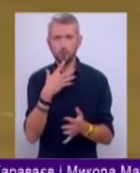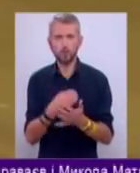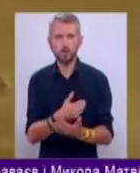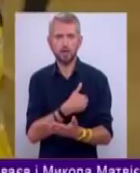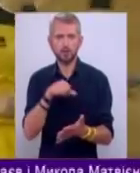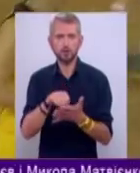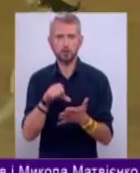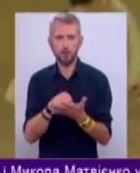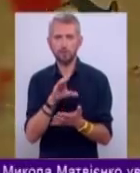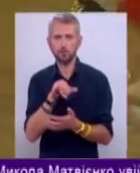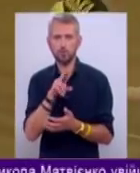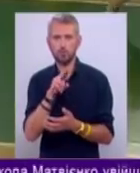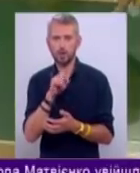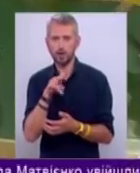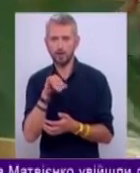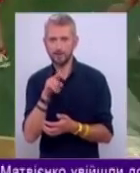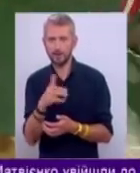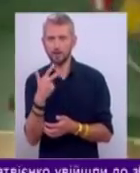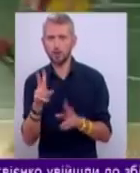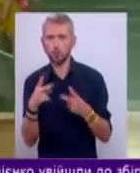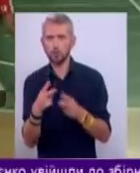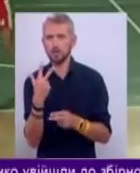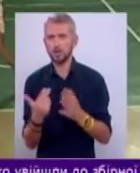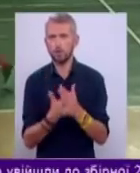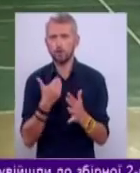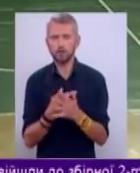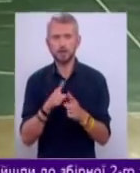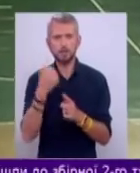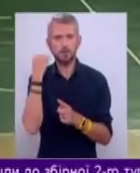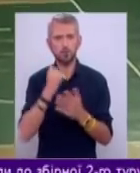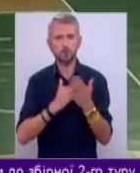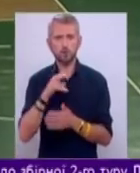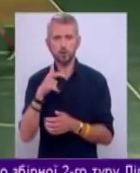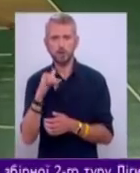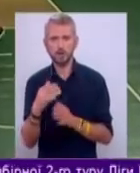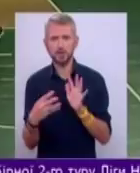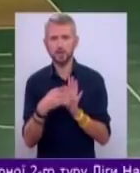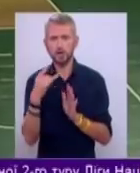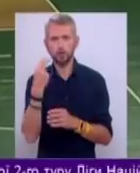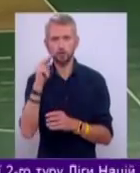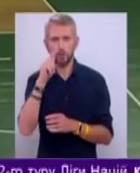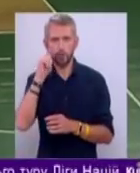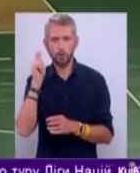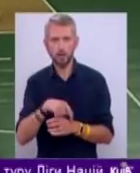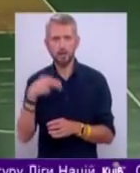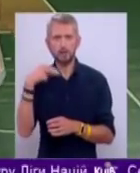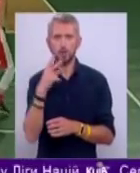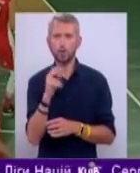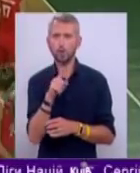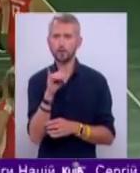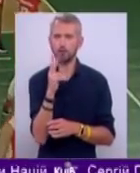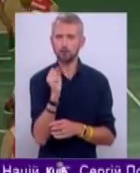намір виступати у суперлізі три клуби, три новачки. Це переможець вищої ліги, дев'ятиразовий чемпіон України «Запорізька